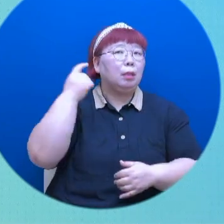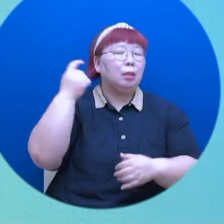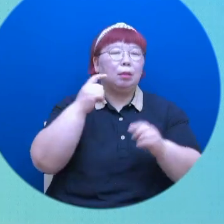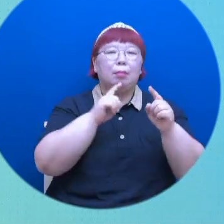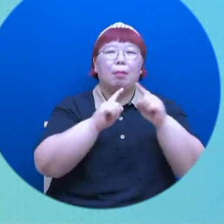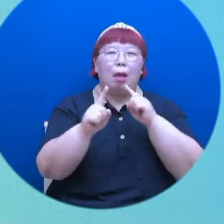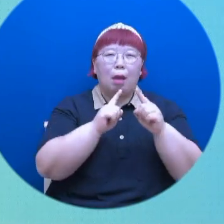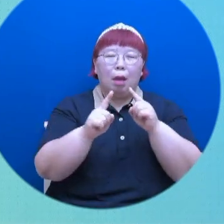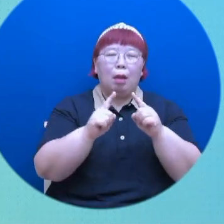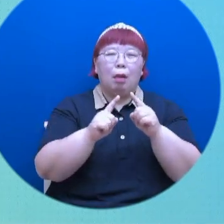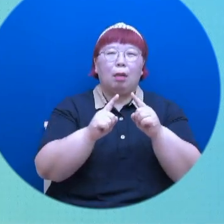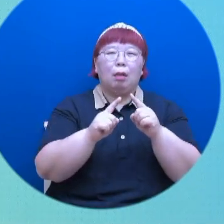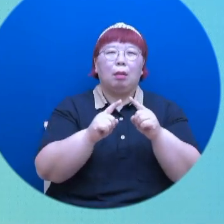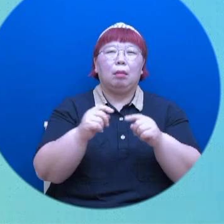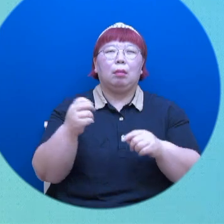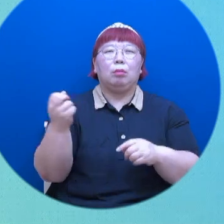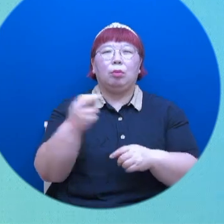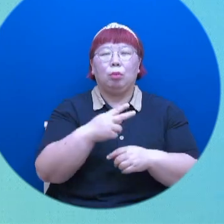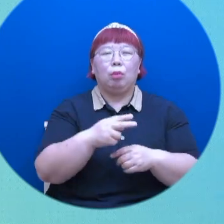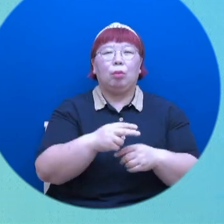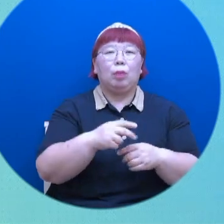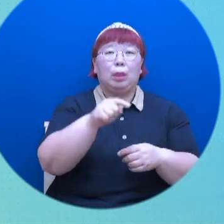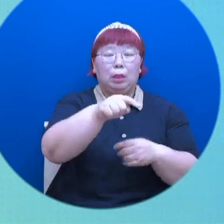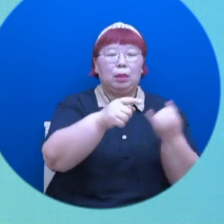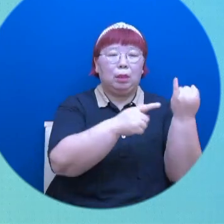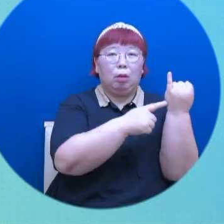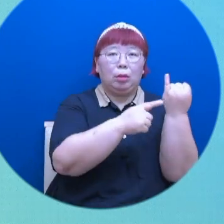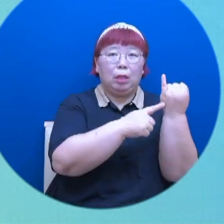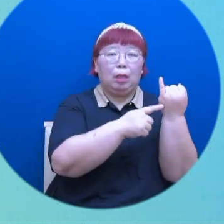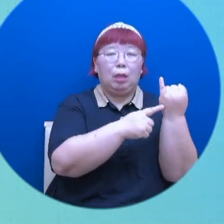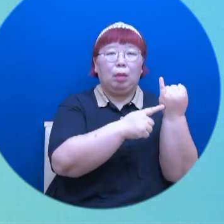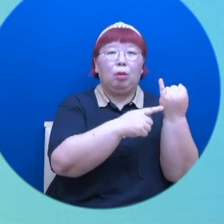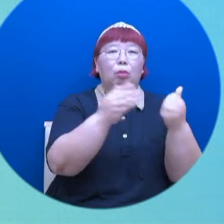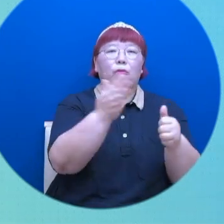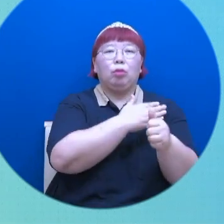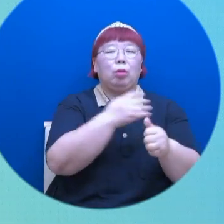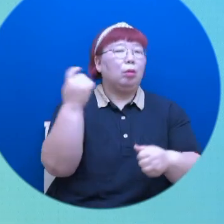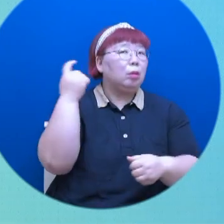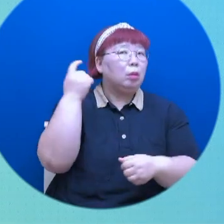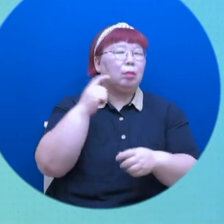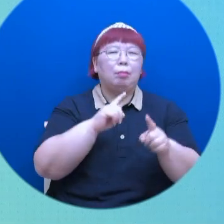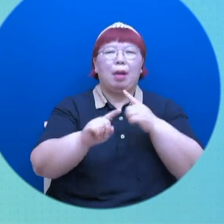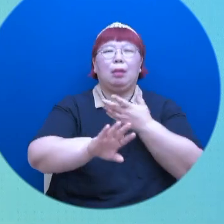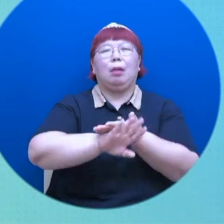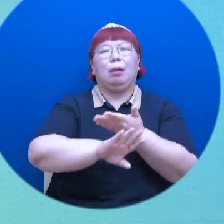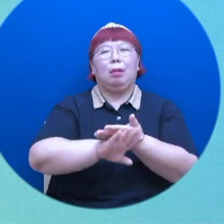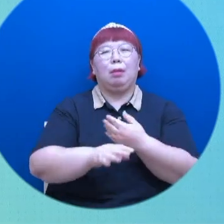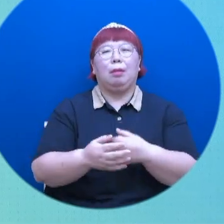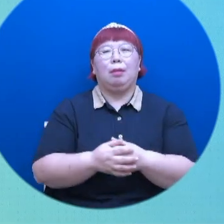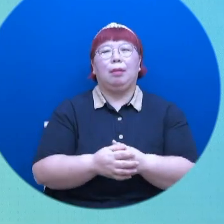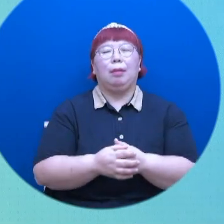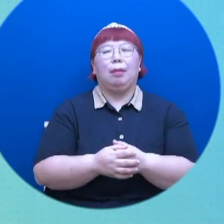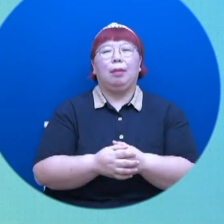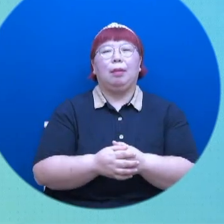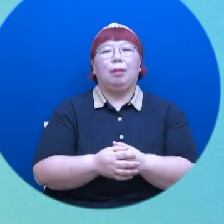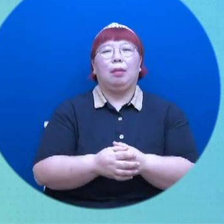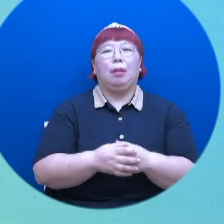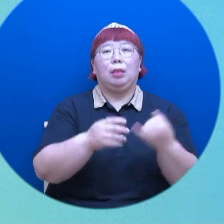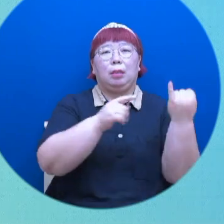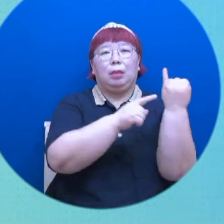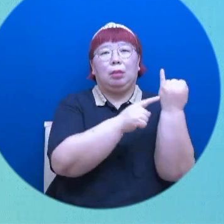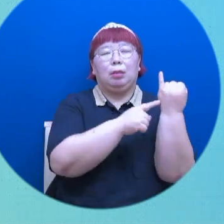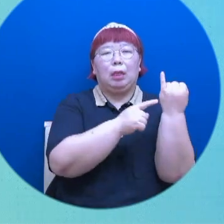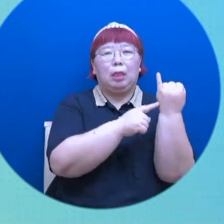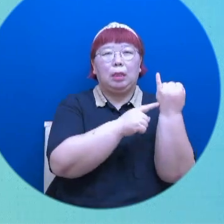우리 작가님에게 듣는 그 말이 확연하게 달랐던 것 같아요. 이 작가님은